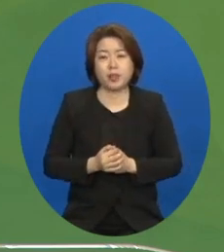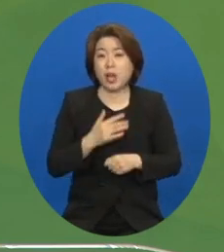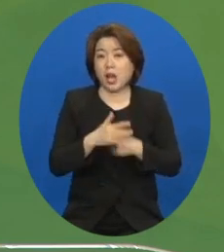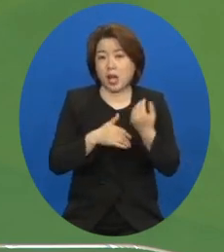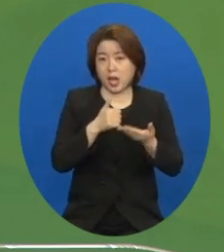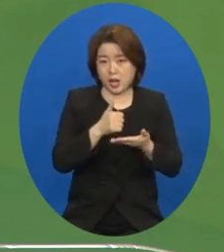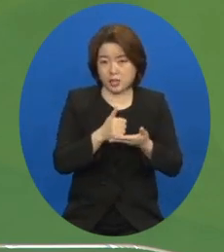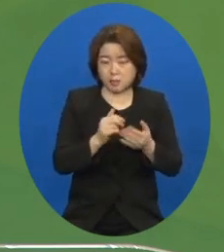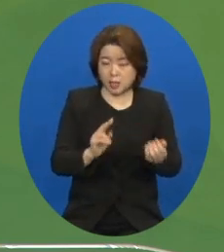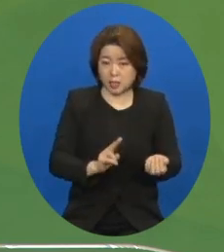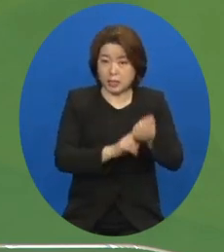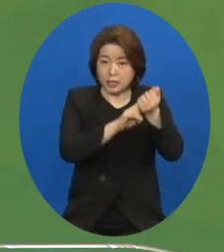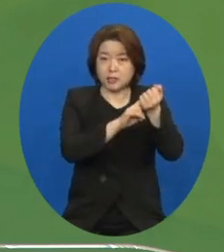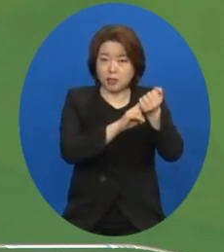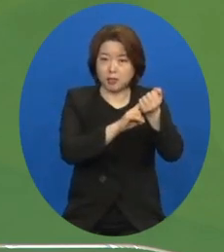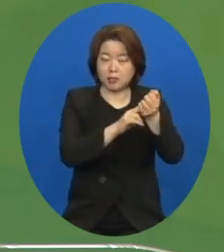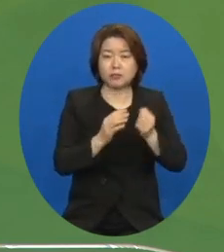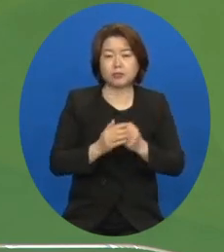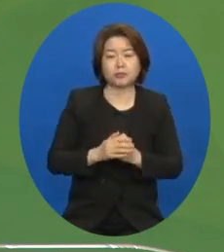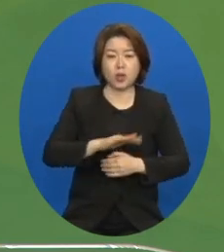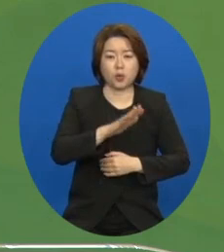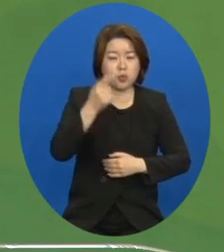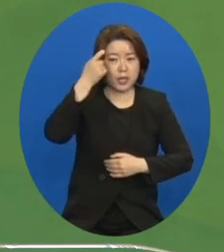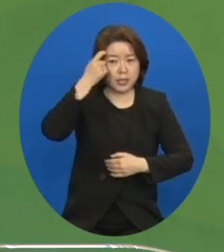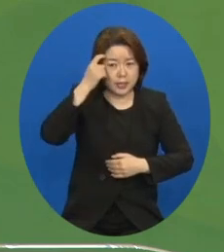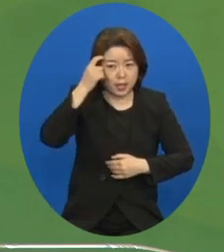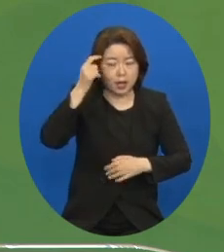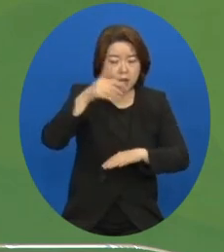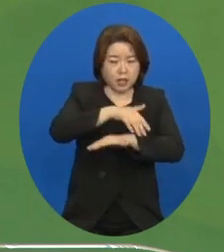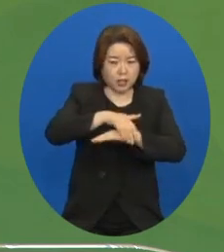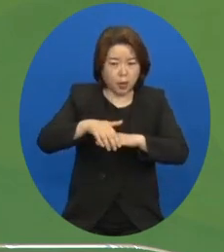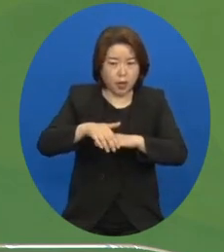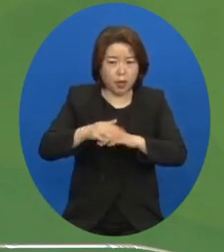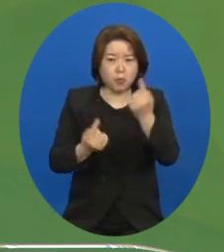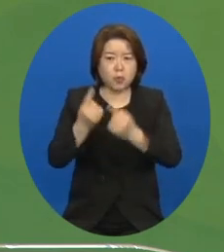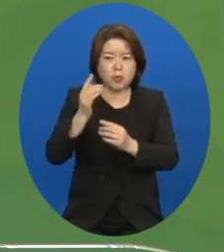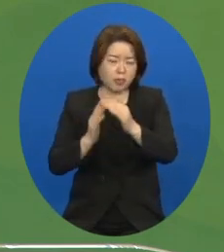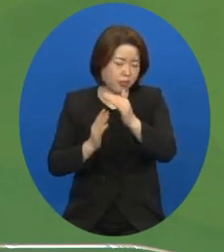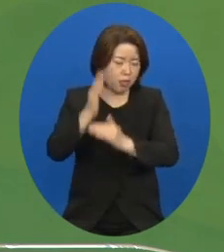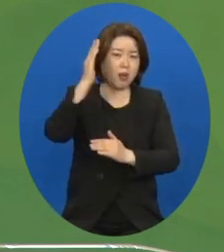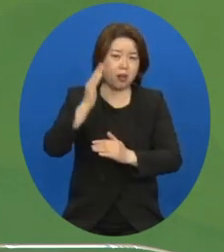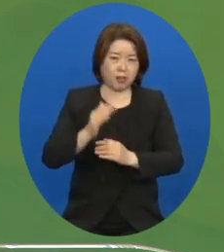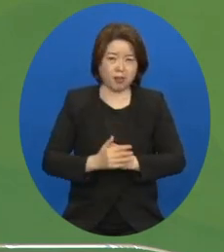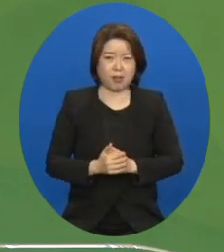하나님의 기적은요, 우리의 생각과 계획을 뛰어넘습니다.